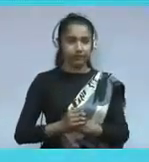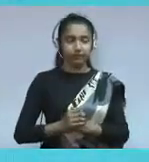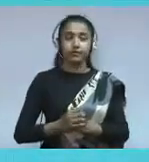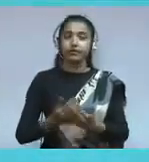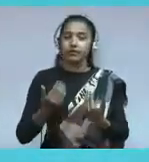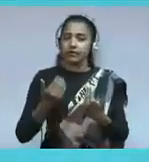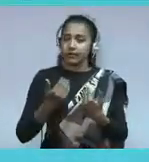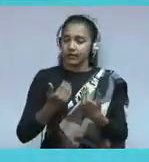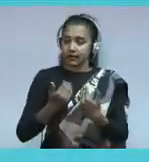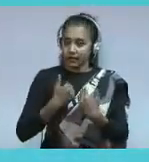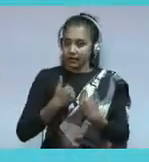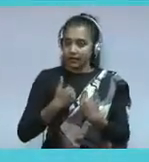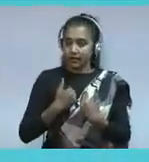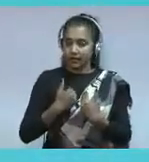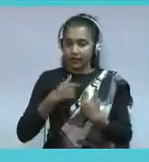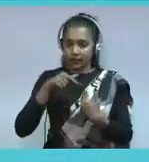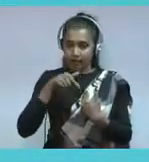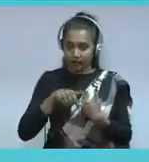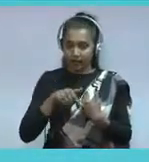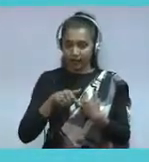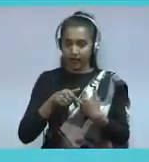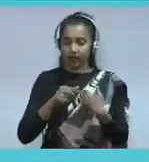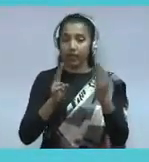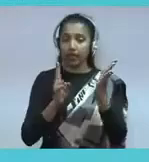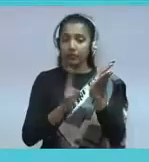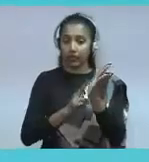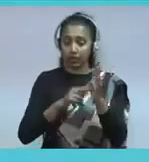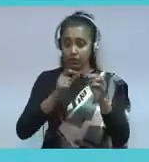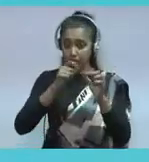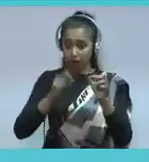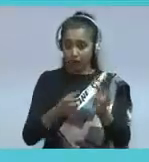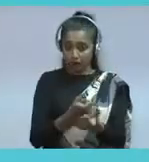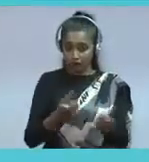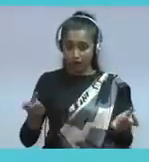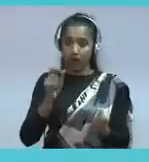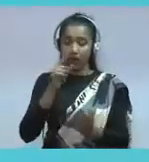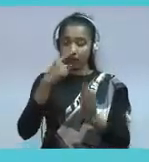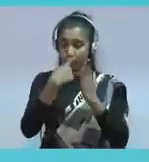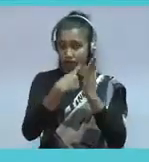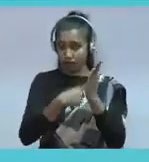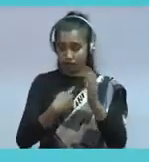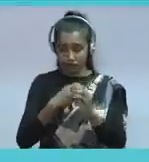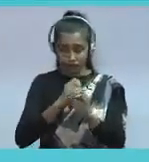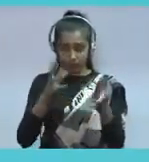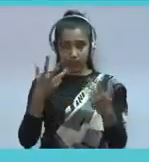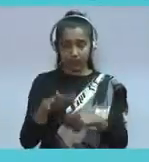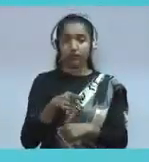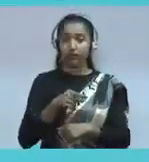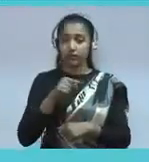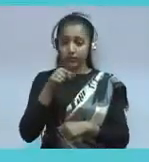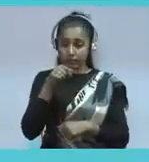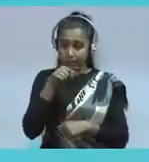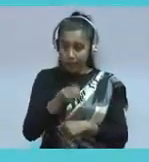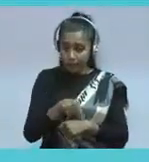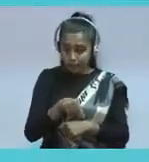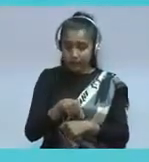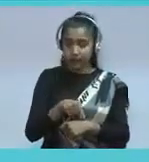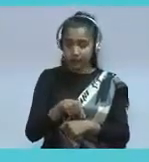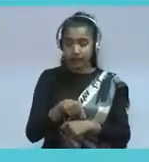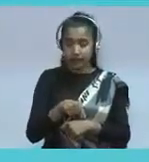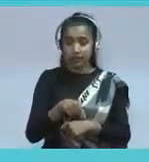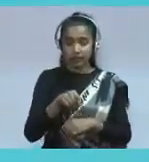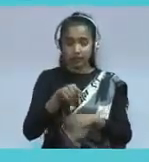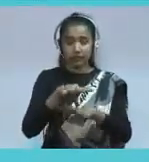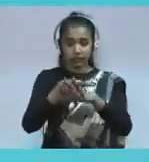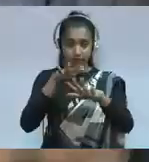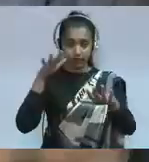මා විසින් ඒ ජාතික මණ්ඩලයේ නාම ලයිස්තුවයි කිව්වේ. එබැවින් මේ සභාවට මා